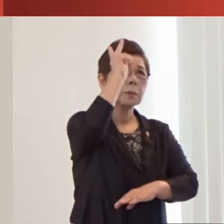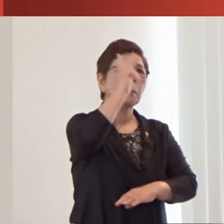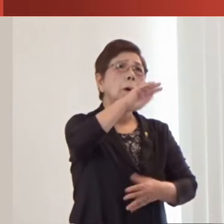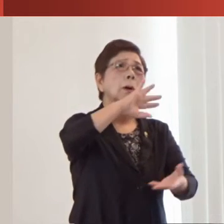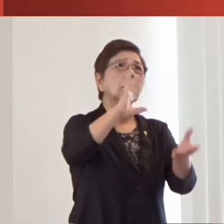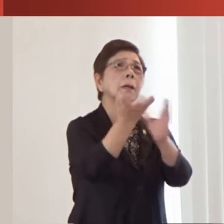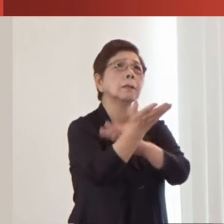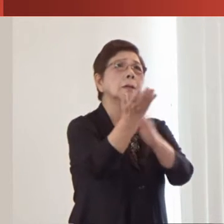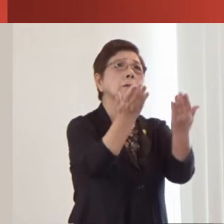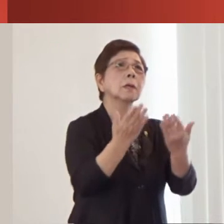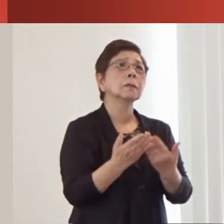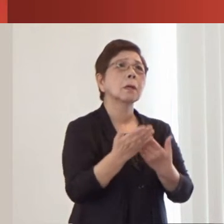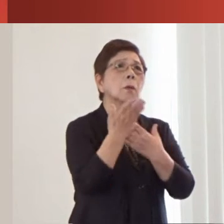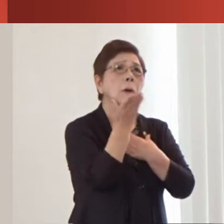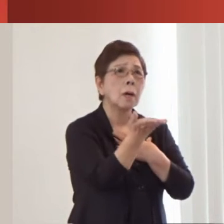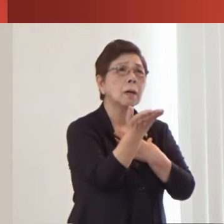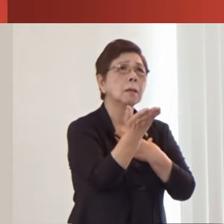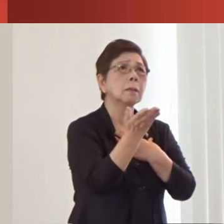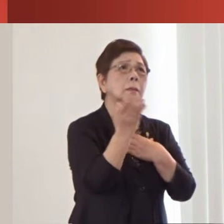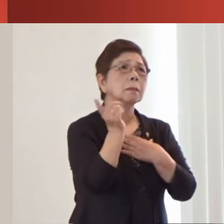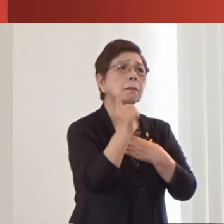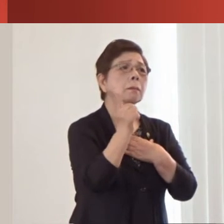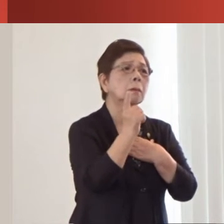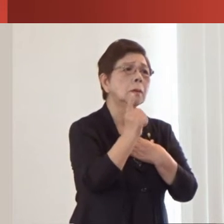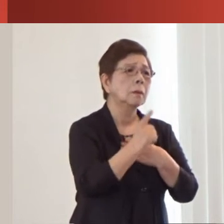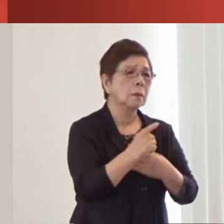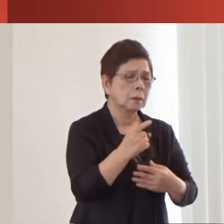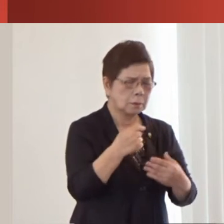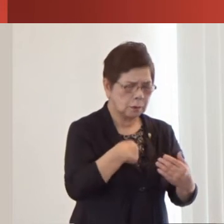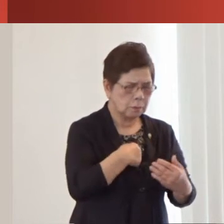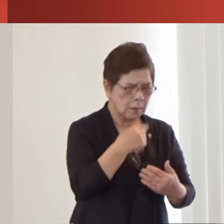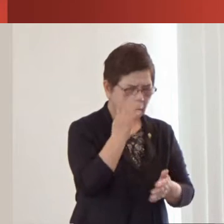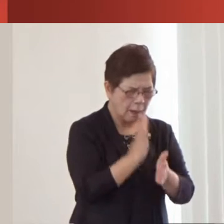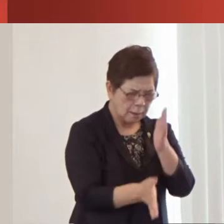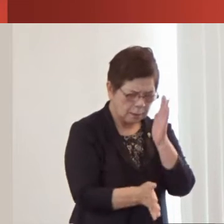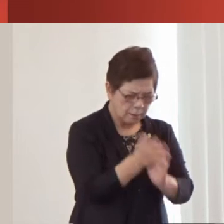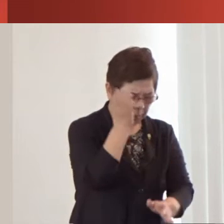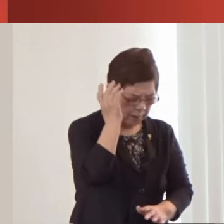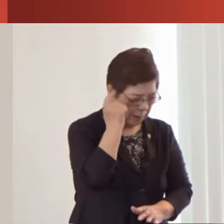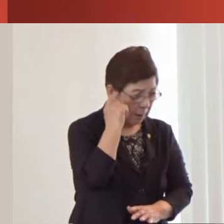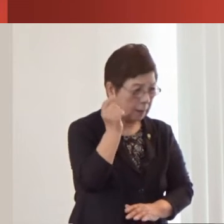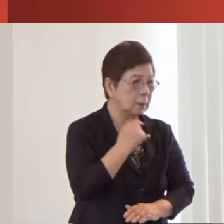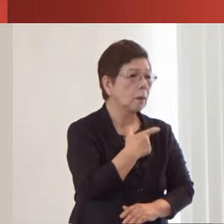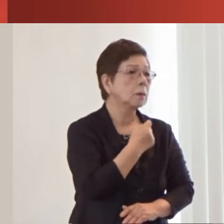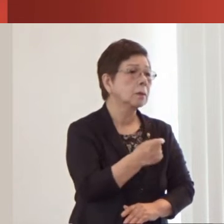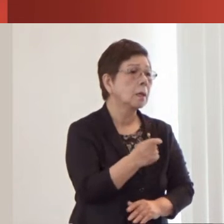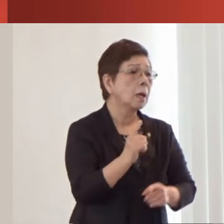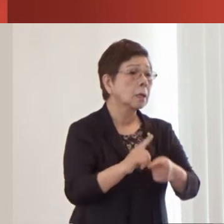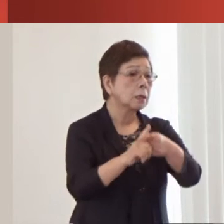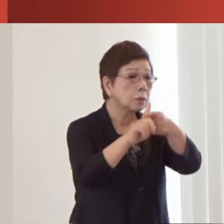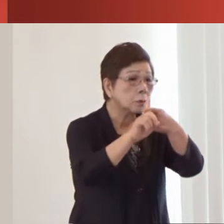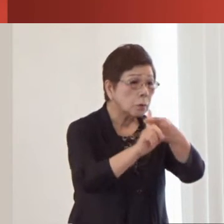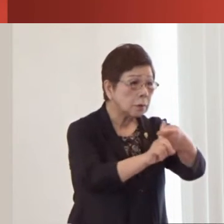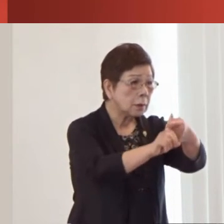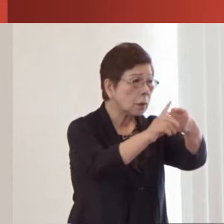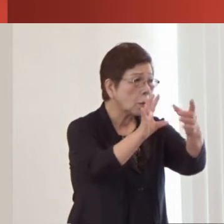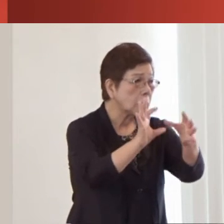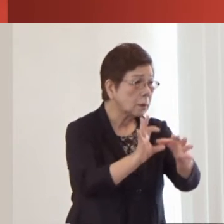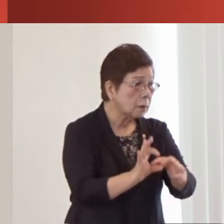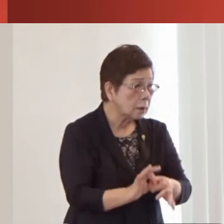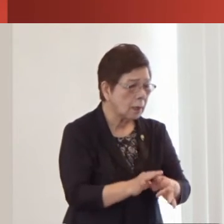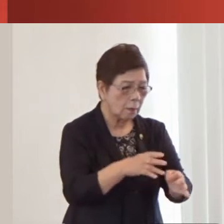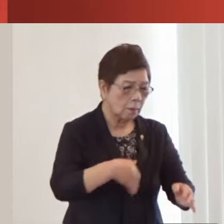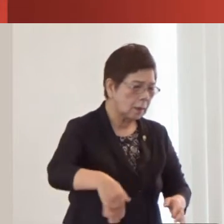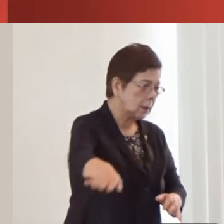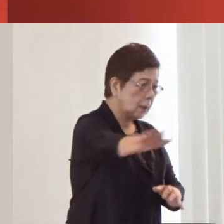確認していただきたいと思いますが、まず最初にですね、キリストによって私たちに